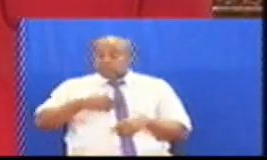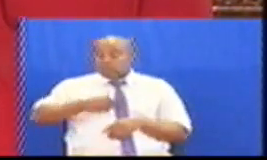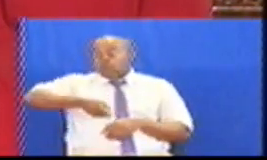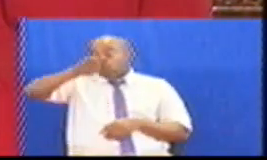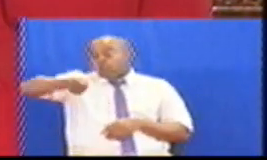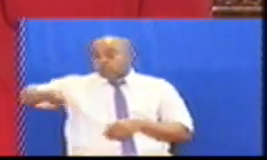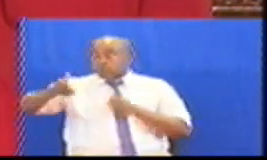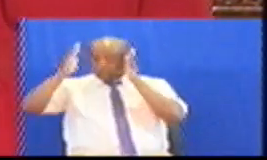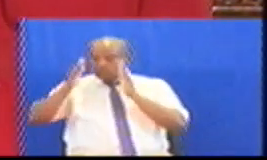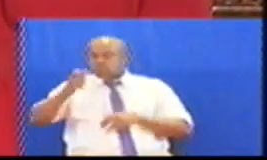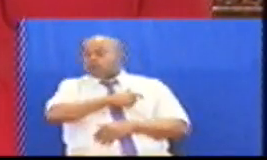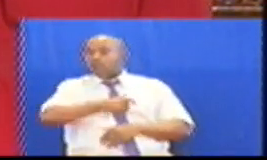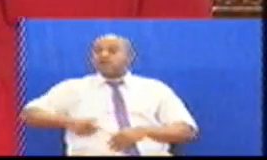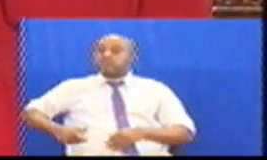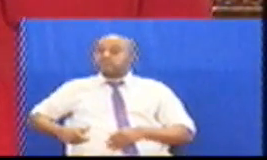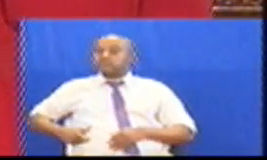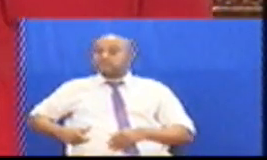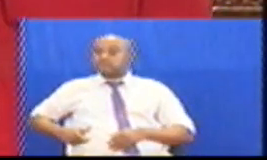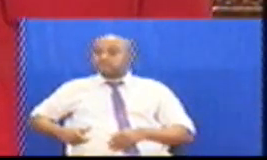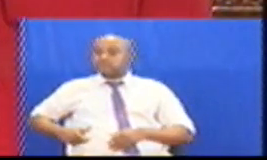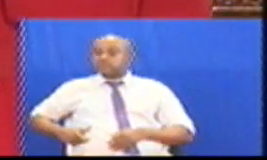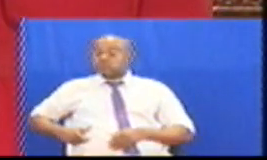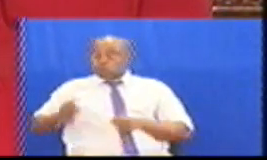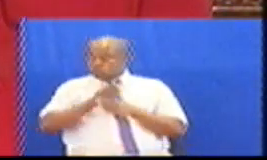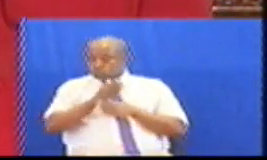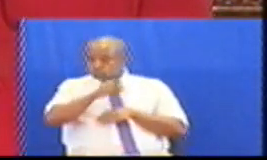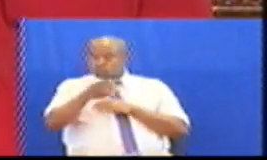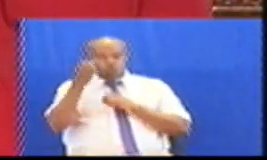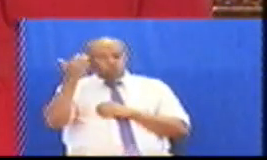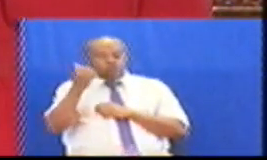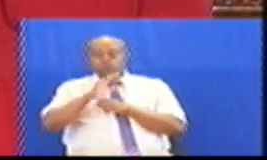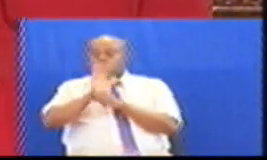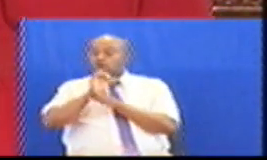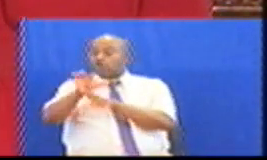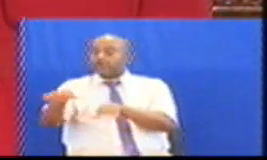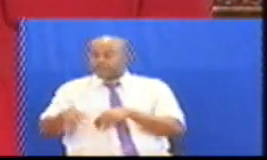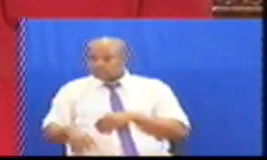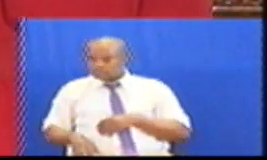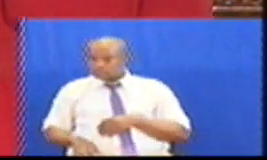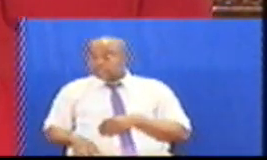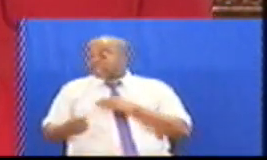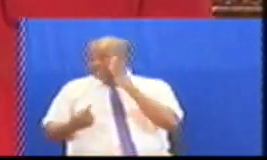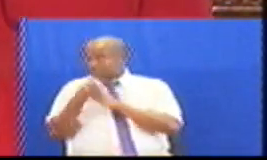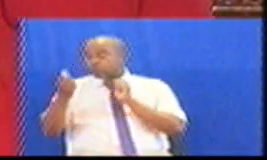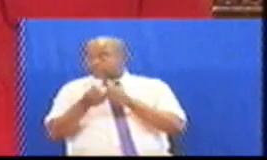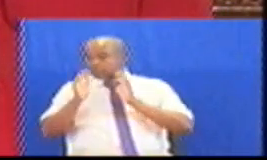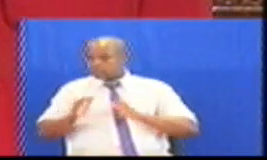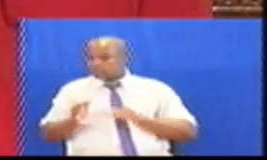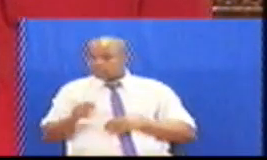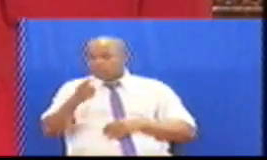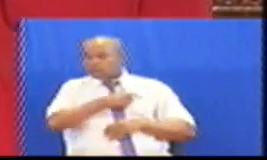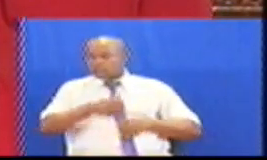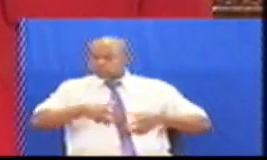sana Mheshimiwa Rais anayoenenda kwenye jambo la corona. Rais, limetokea tatizo,